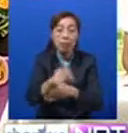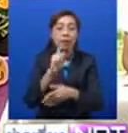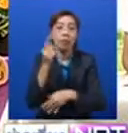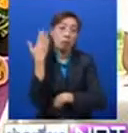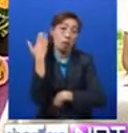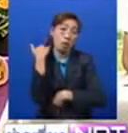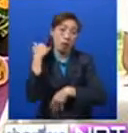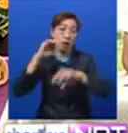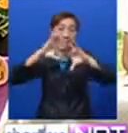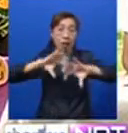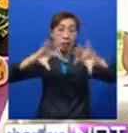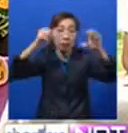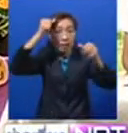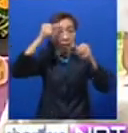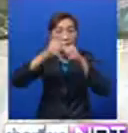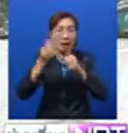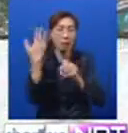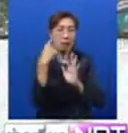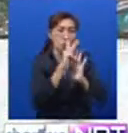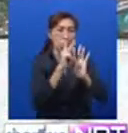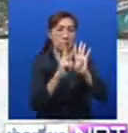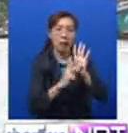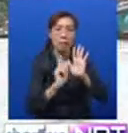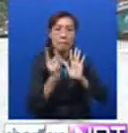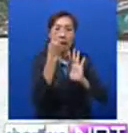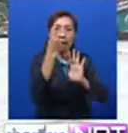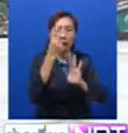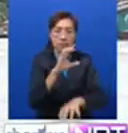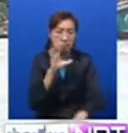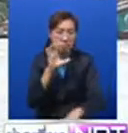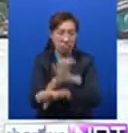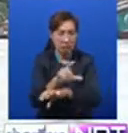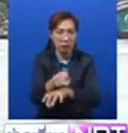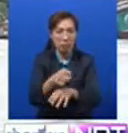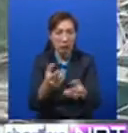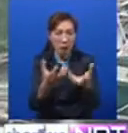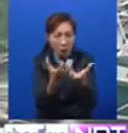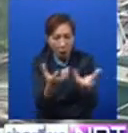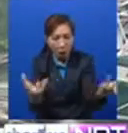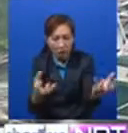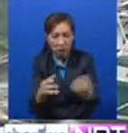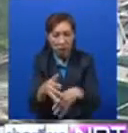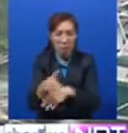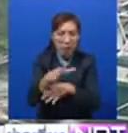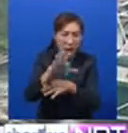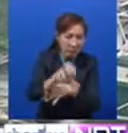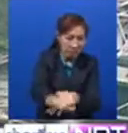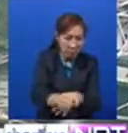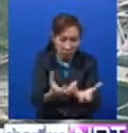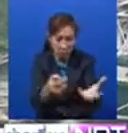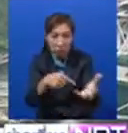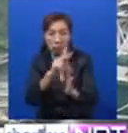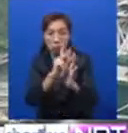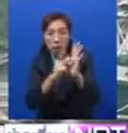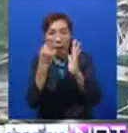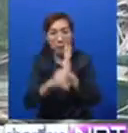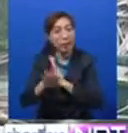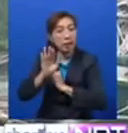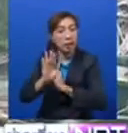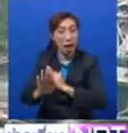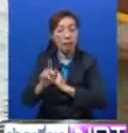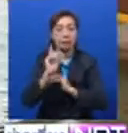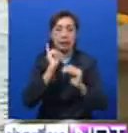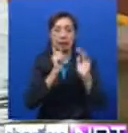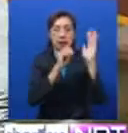บาลอย่างที่เราทราบกันนี้ก็มีการออกกฎหมายมานะคะห้ามใช้ที่อุปกรณ์จับสัตว์น้ำที่ผิดกฎหมายนะคะจริงๆแล้วใน